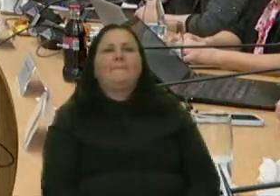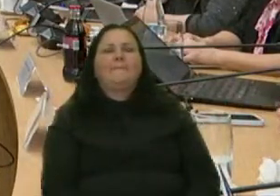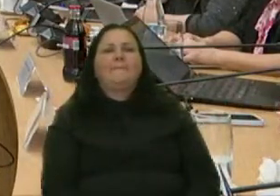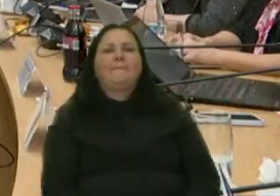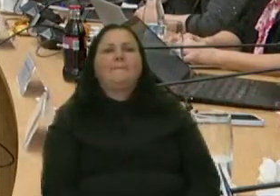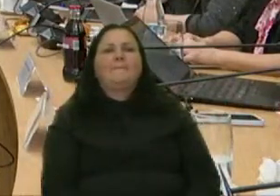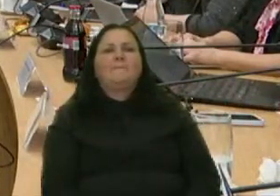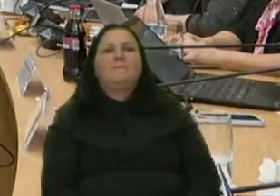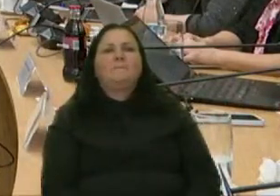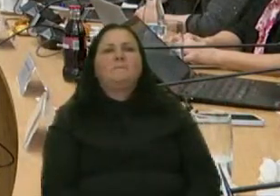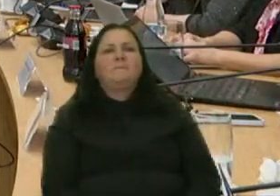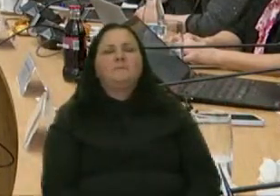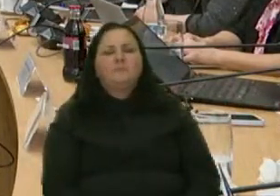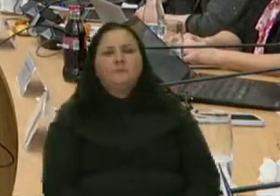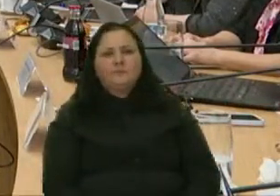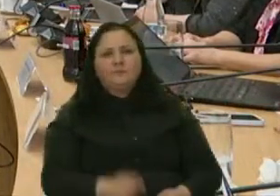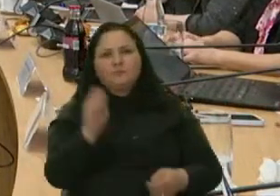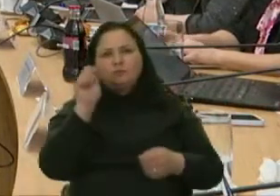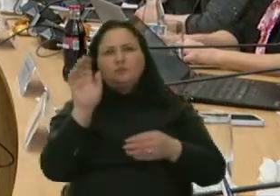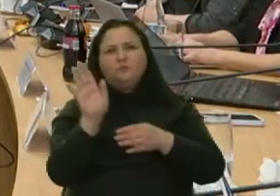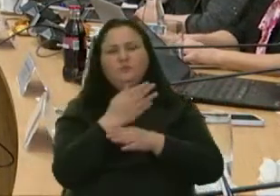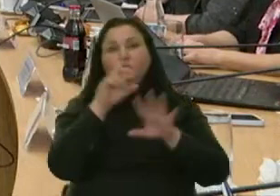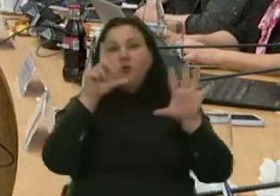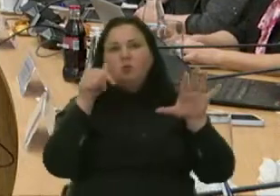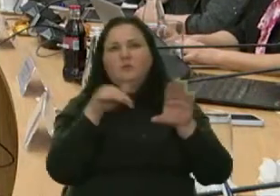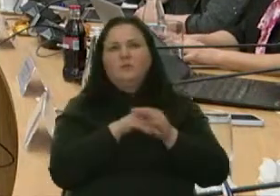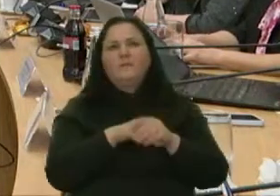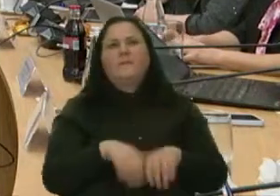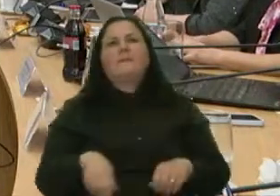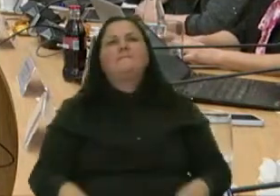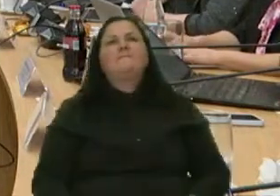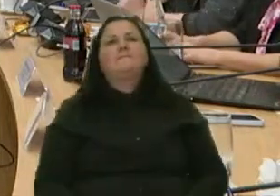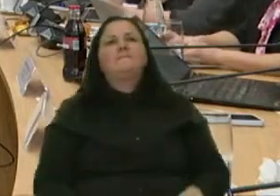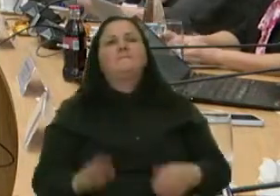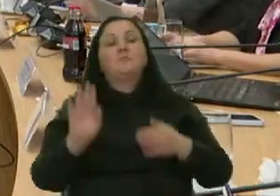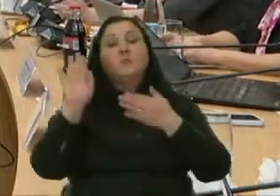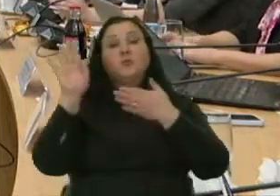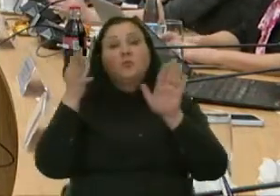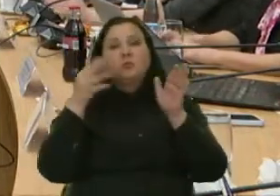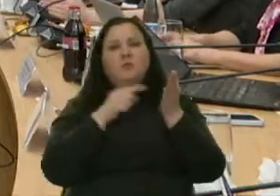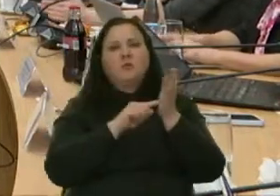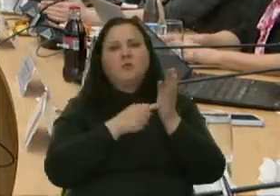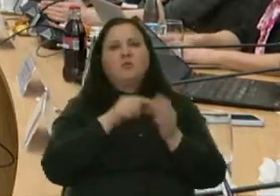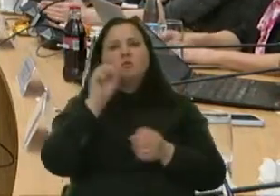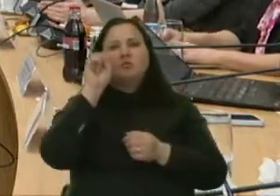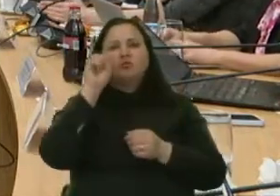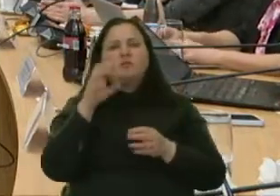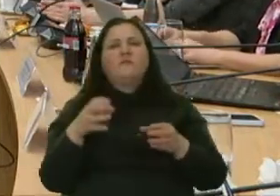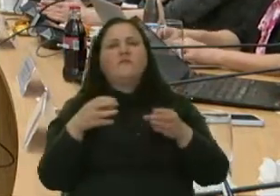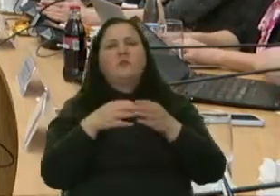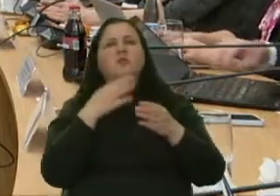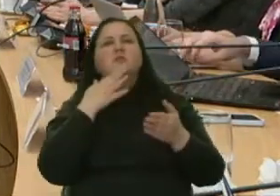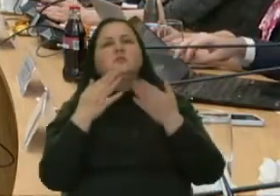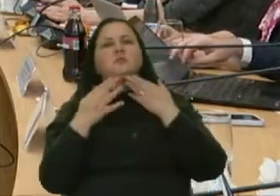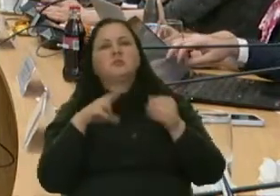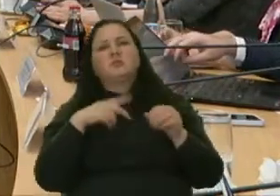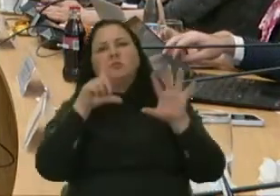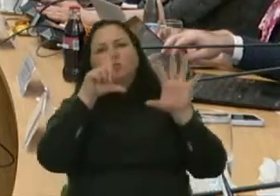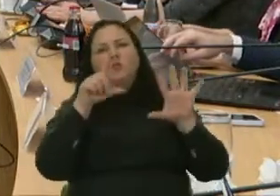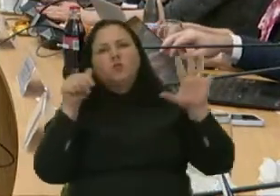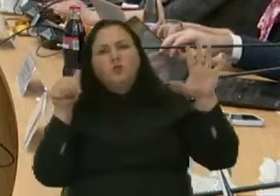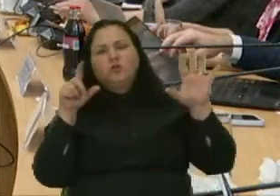14 Proiectul a trecut cu 26 de voturi începând cu punctul numărul 15 cvorumul de ședință este de